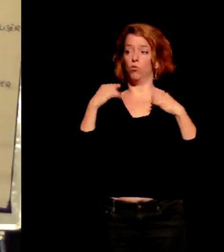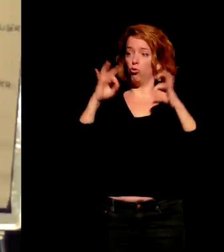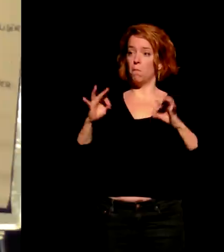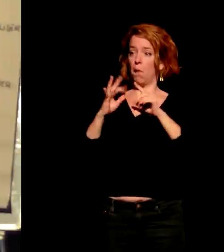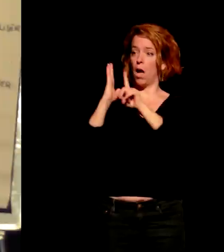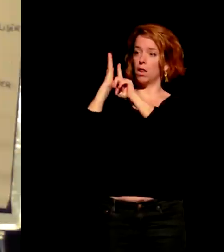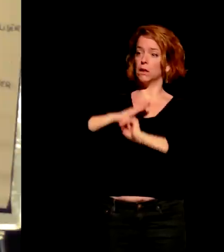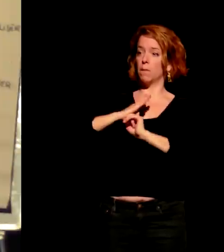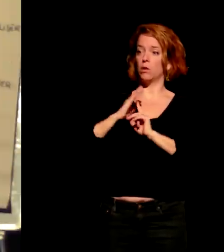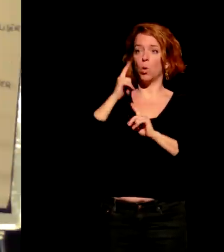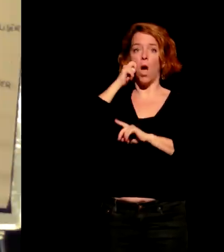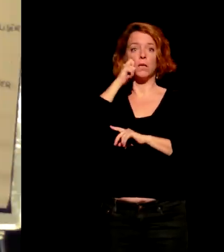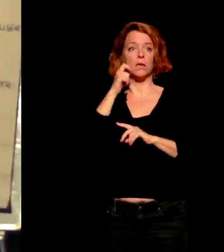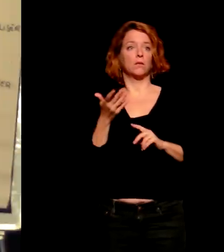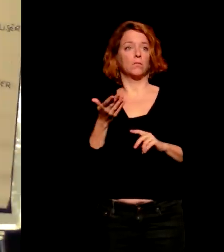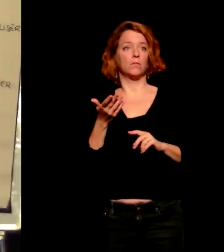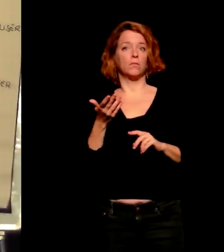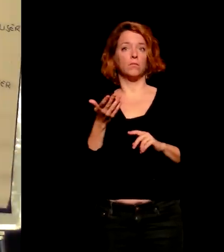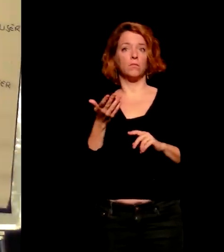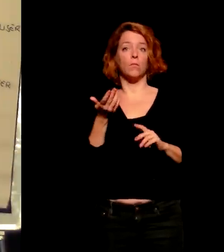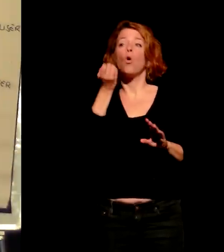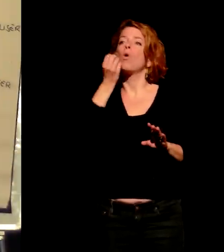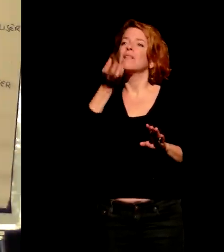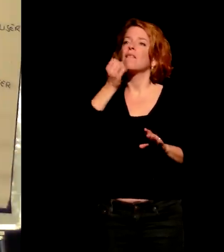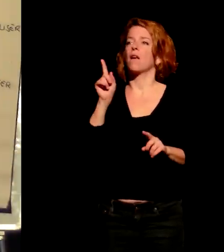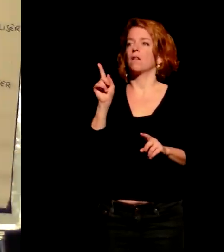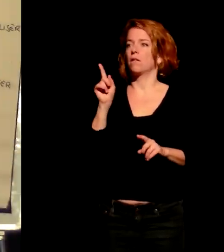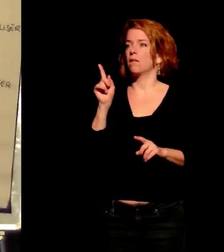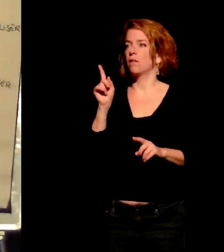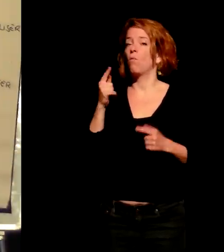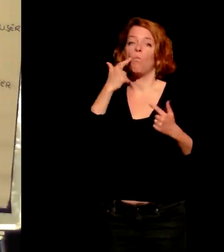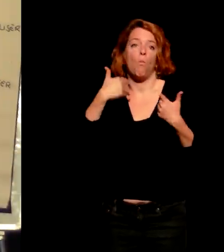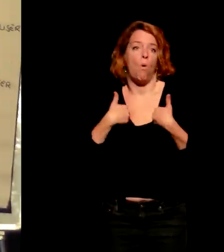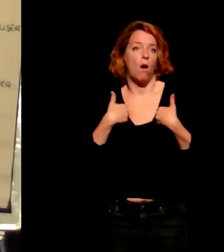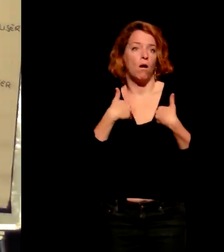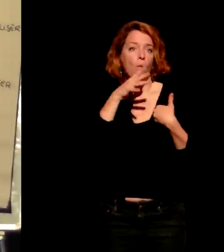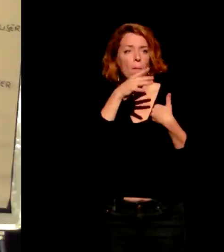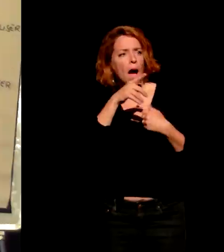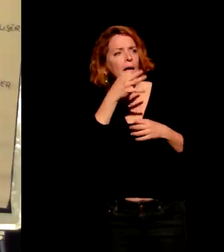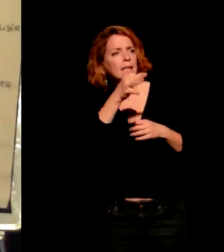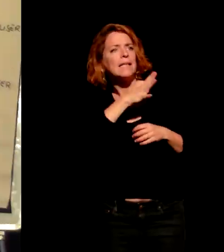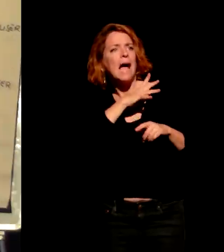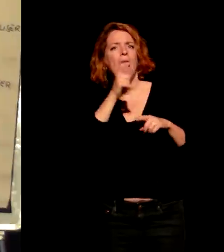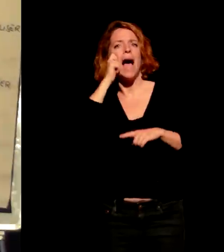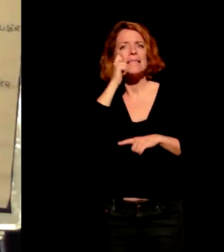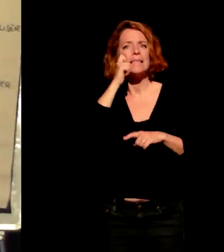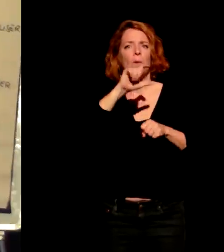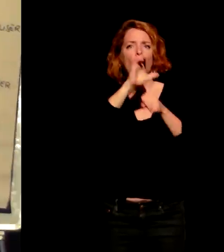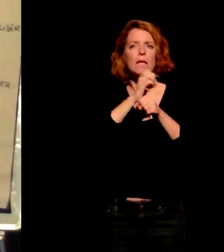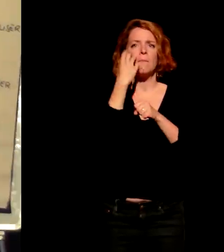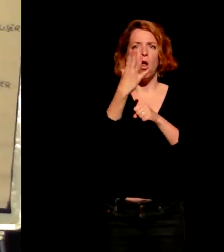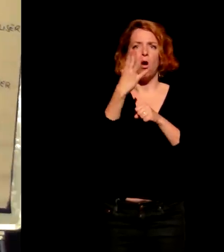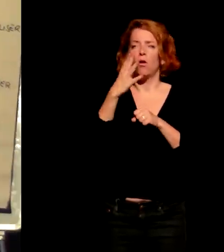raciste. Et donc, les gens qui ne subissent pas de discrimination raciste au quotidien dans les faits, pour moi, on ne peut pas appeler ça du racisme quand il y a le reste